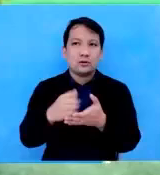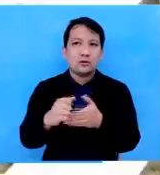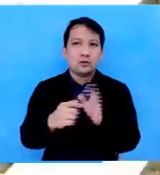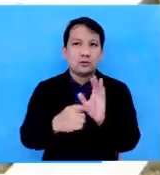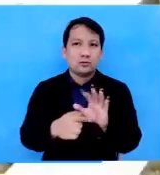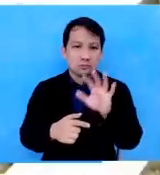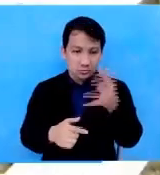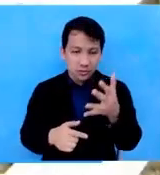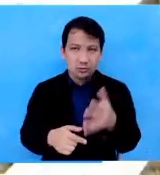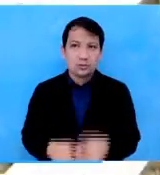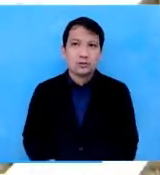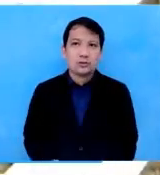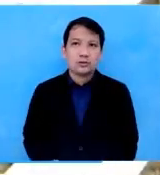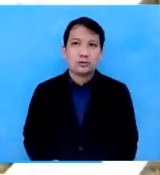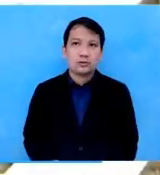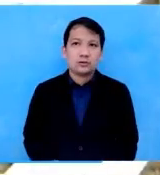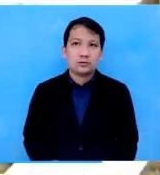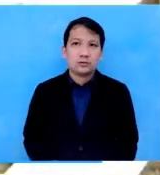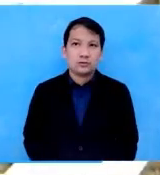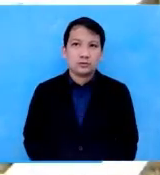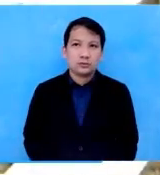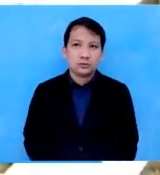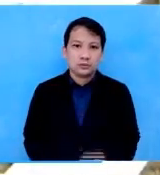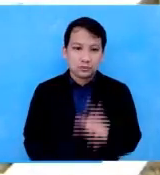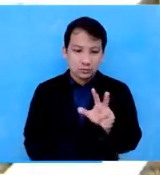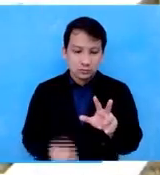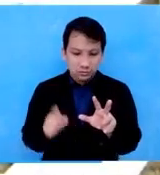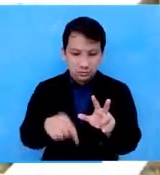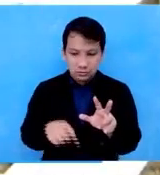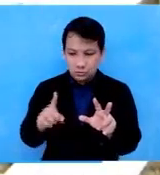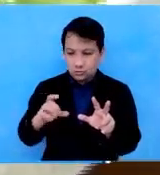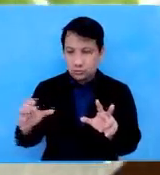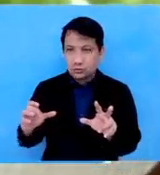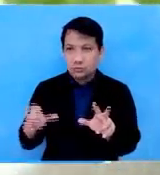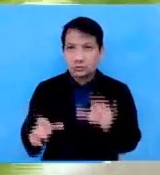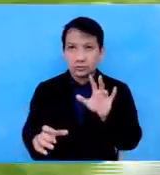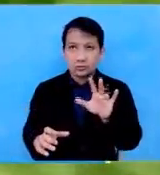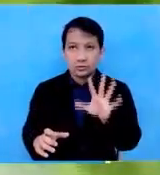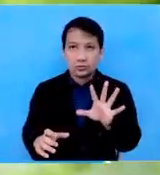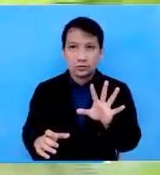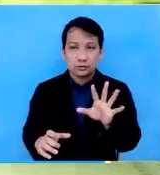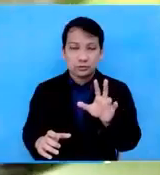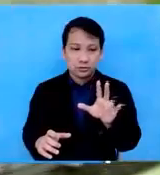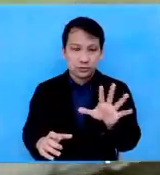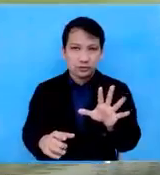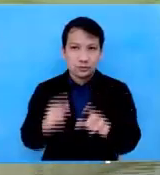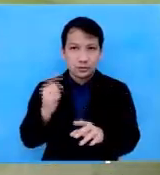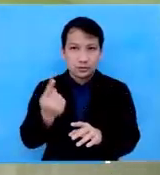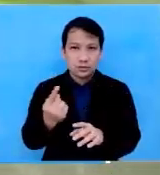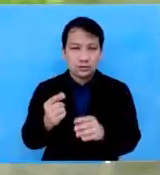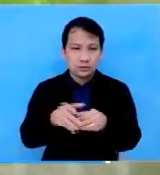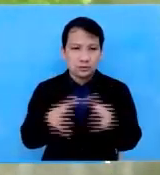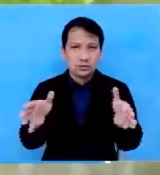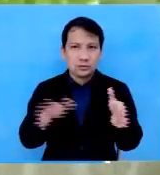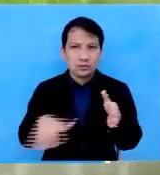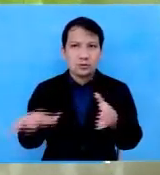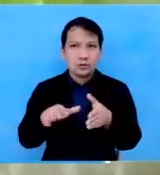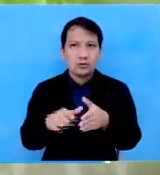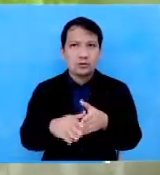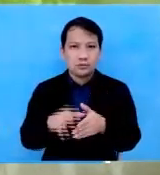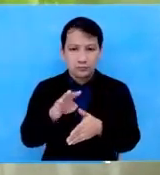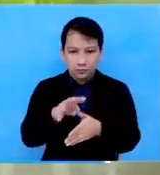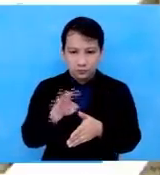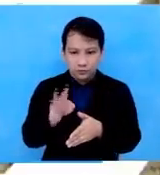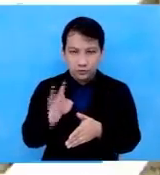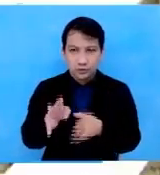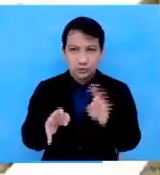lang. So minamarket ko siya ng 3 for 100 or 35 pesos each. Minsan po nakaka-generate tayo ng 40 to 50,000 po